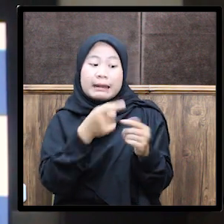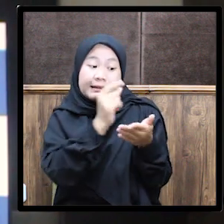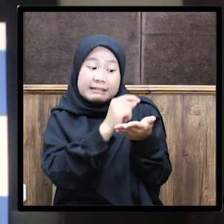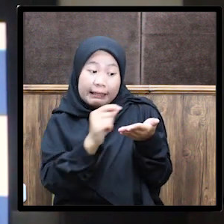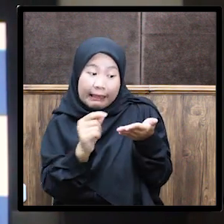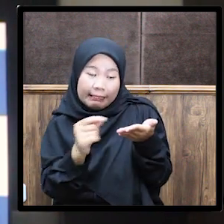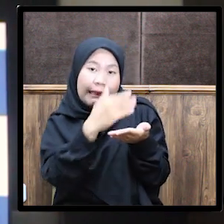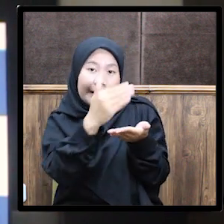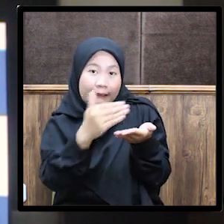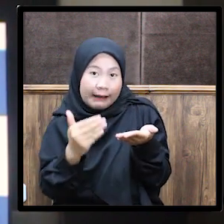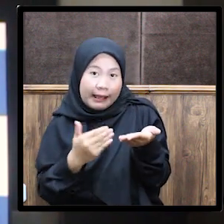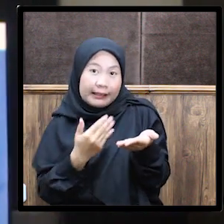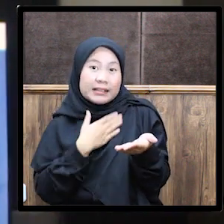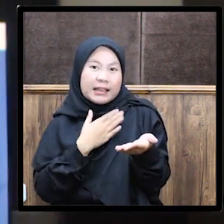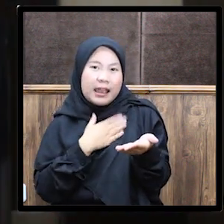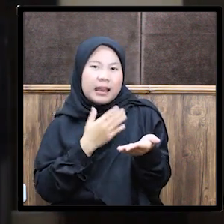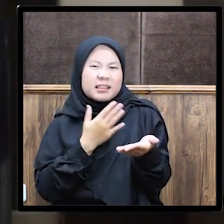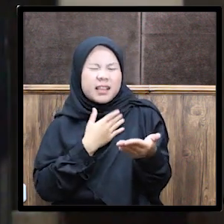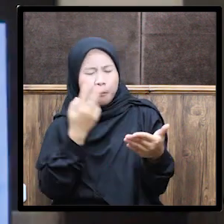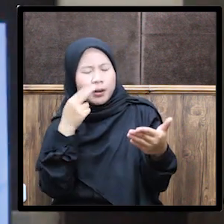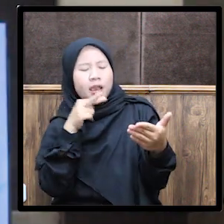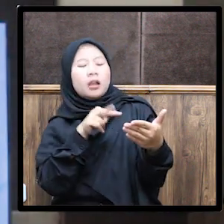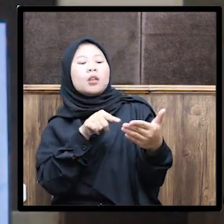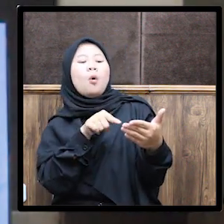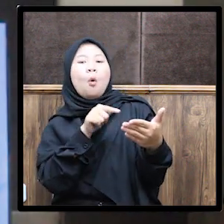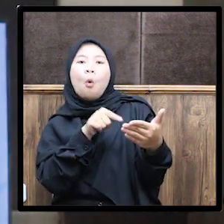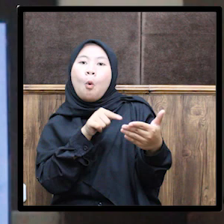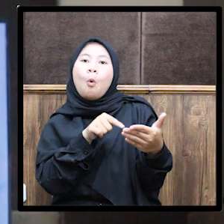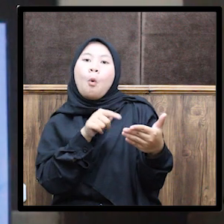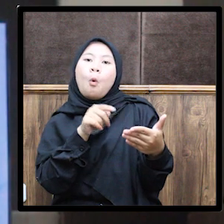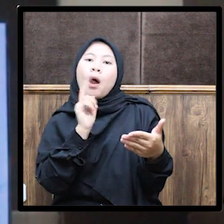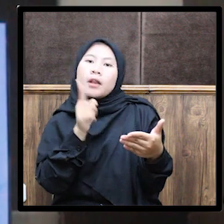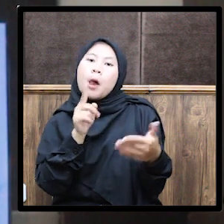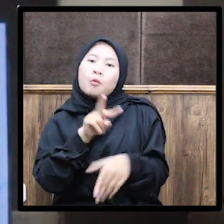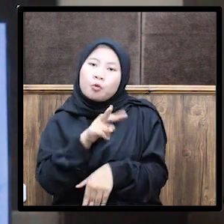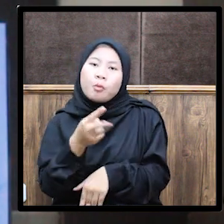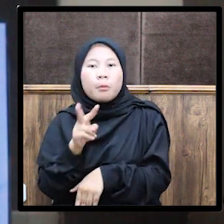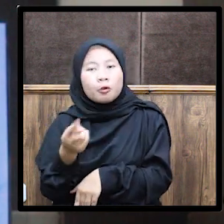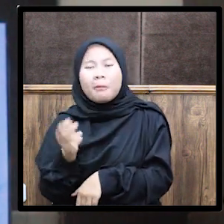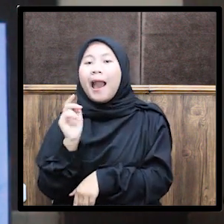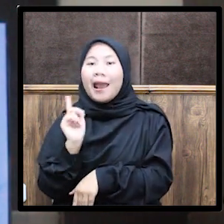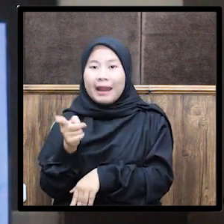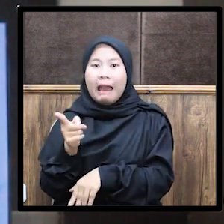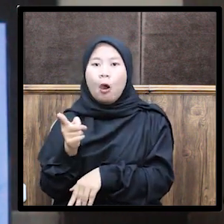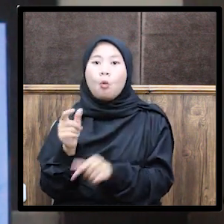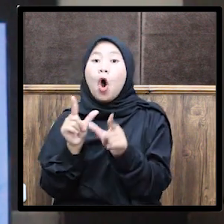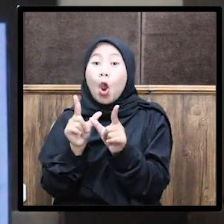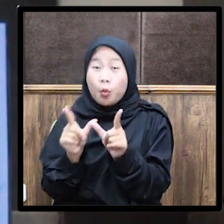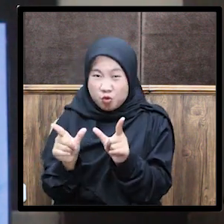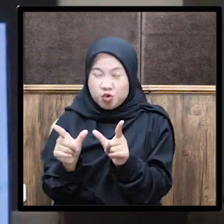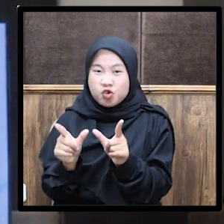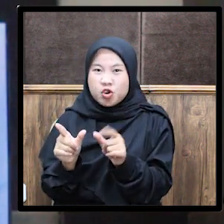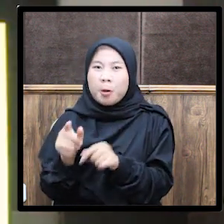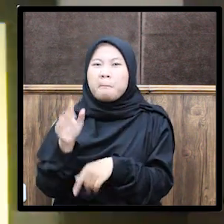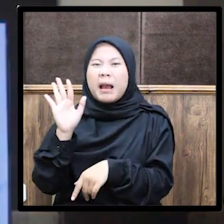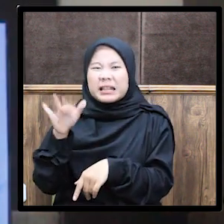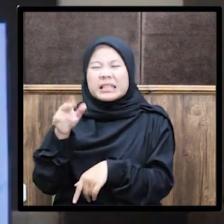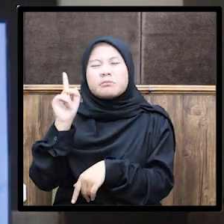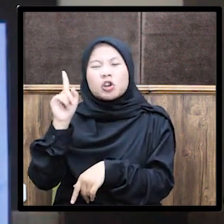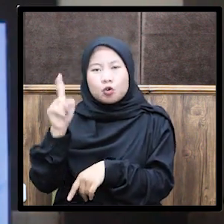saya sudah ada perubahan ya, meskipun memang masih banyak yang harus kita lakukan ya, karena beberapa hambatan tentu